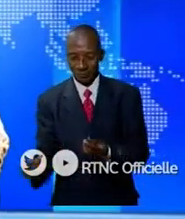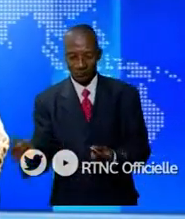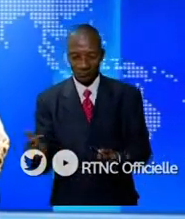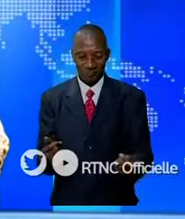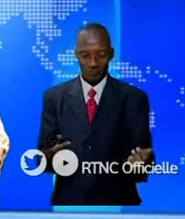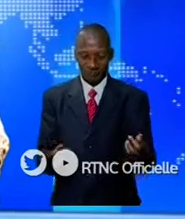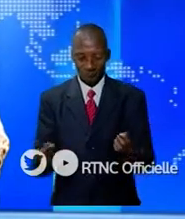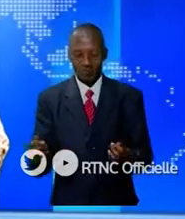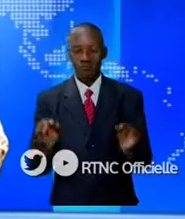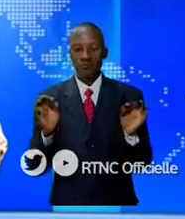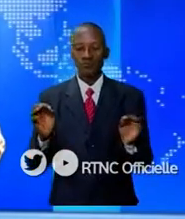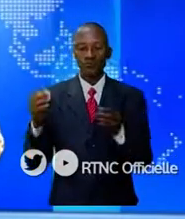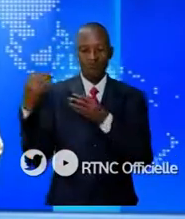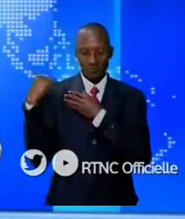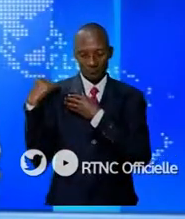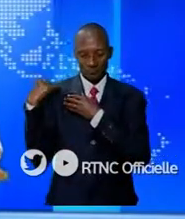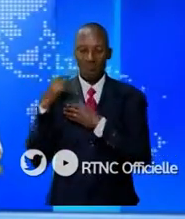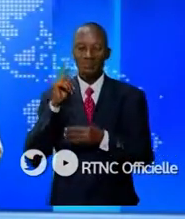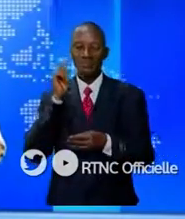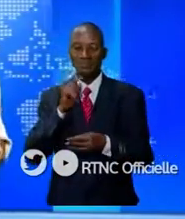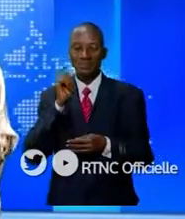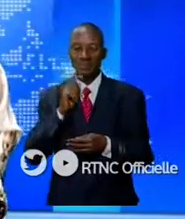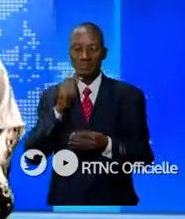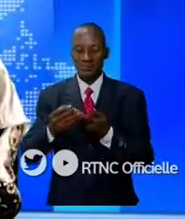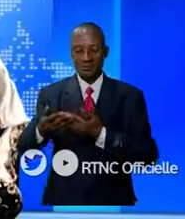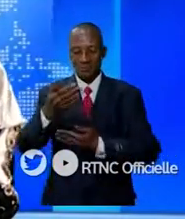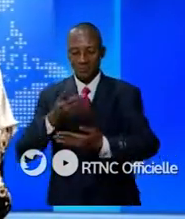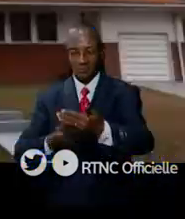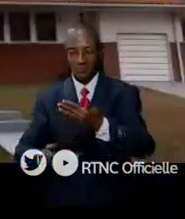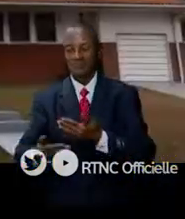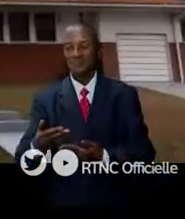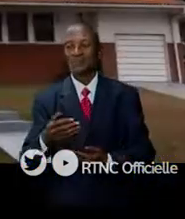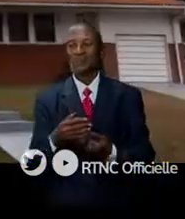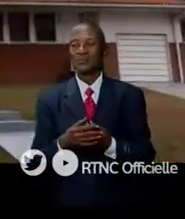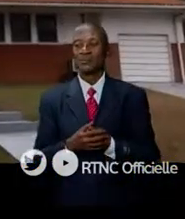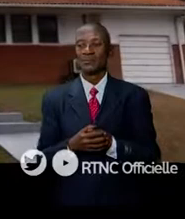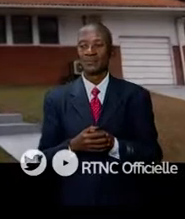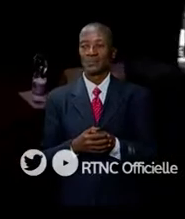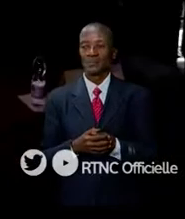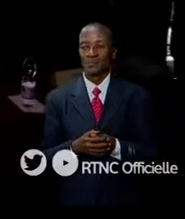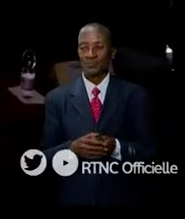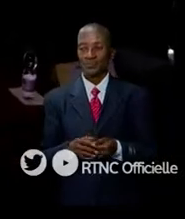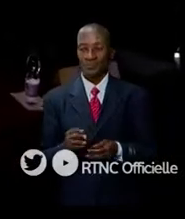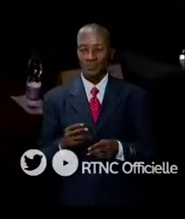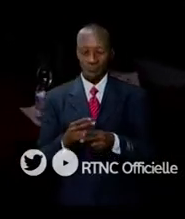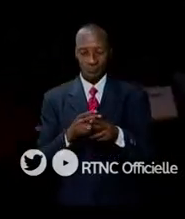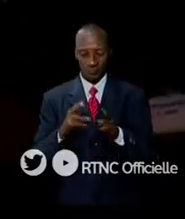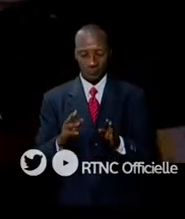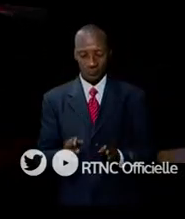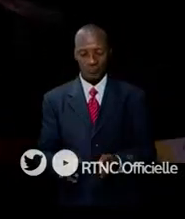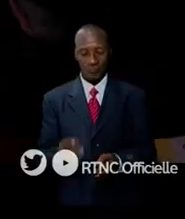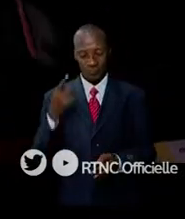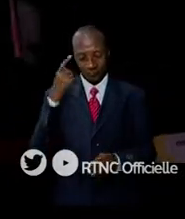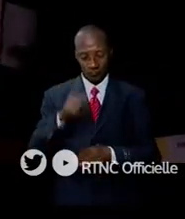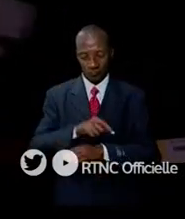Ces derniers succèdent officiellement au professeur Luzolo Bambilesa. Le coordonnateur de l'Agence de prévention de lutte